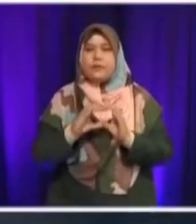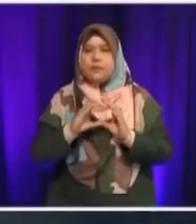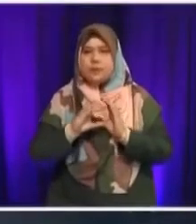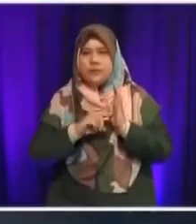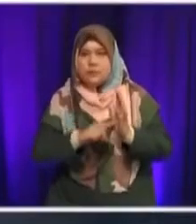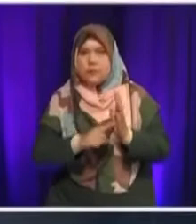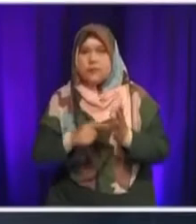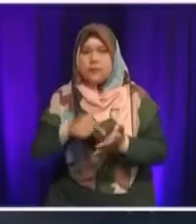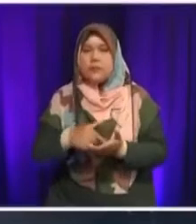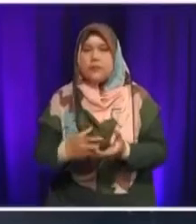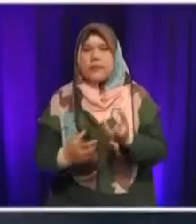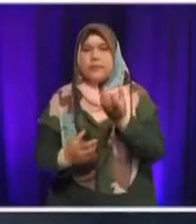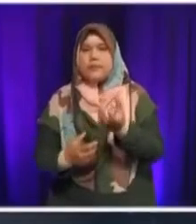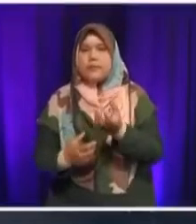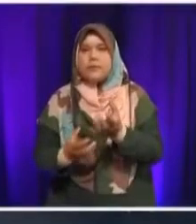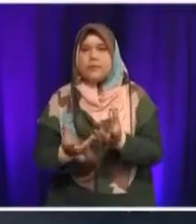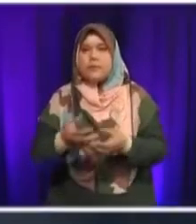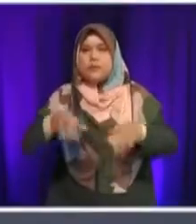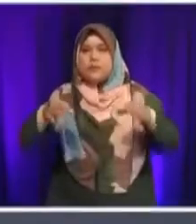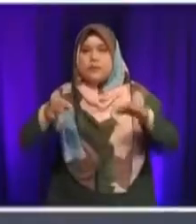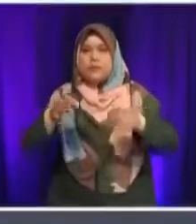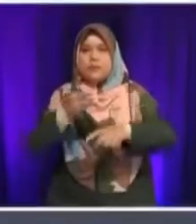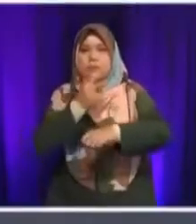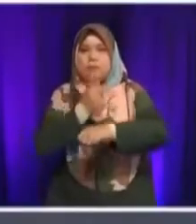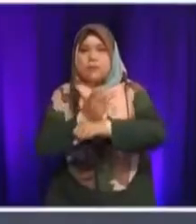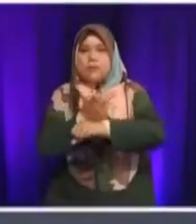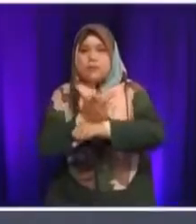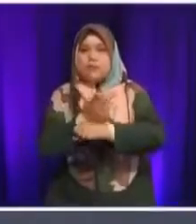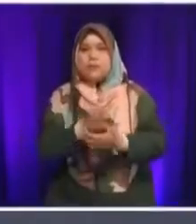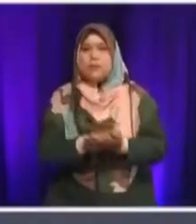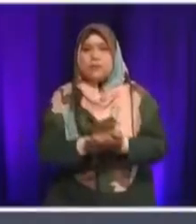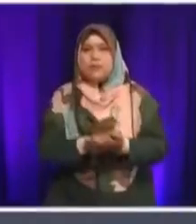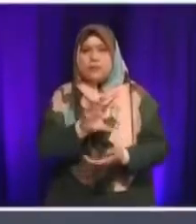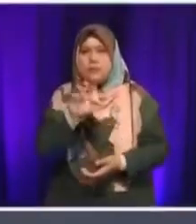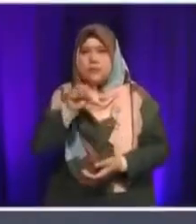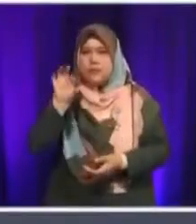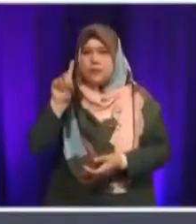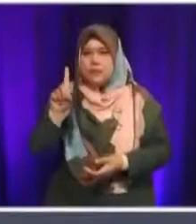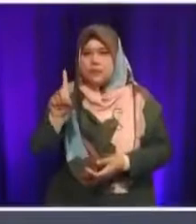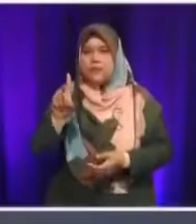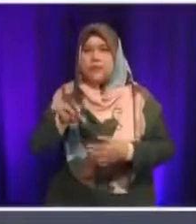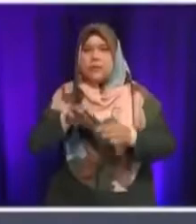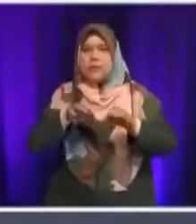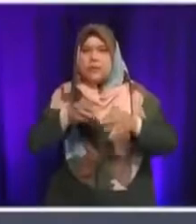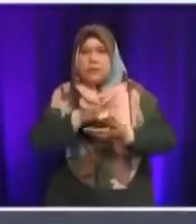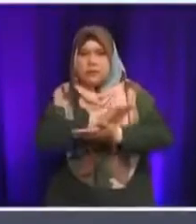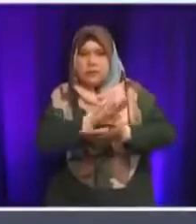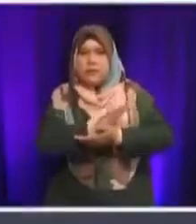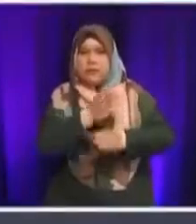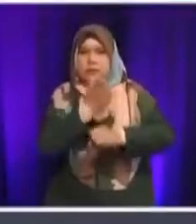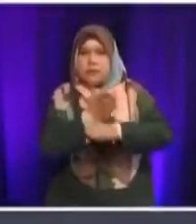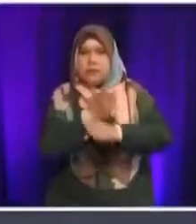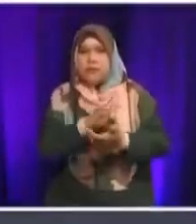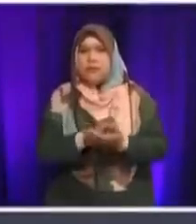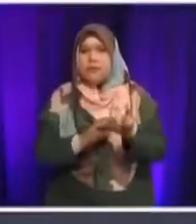membungkus dengan menggunakan kerajaan emas ini kerajaan emas kita ambil selai kacang emas dan kita ambil satu coklat